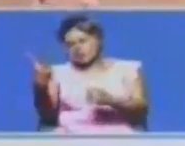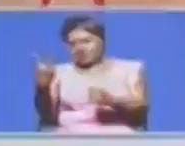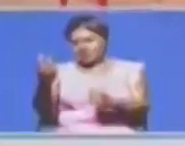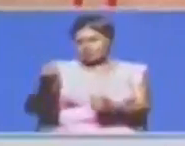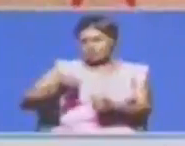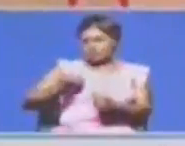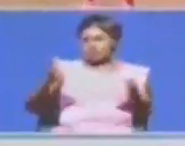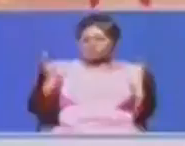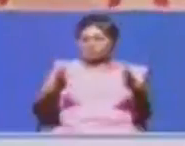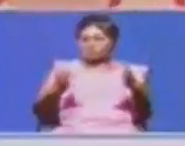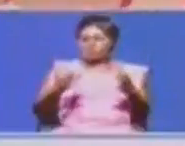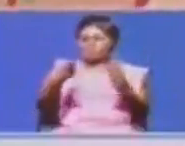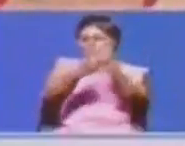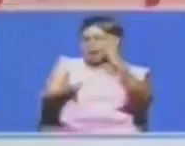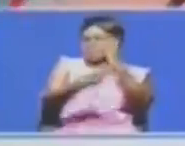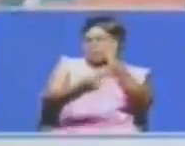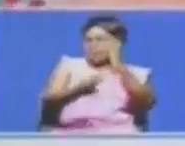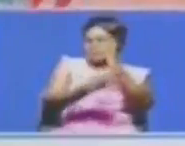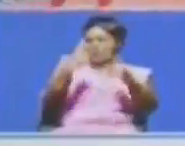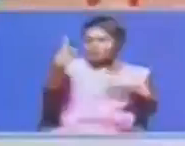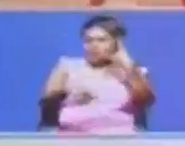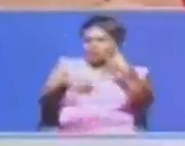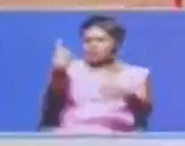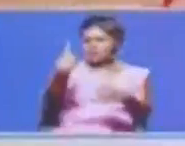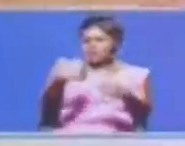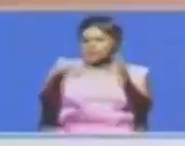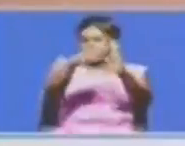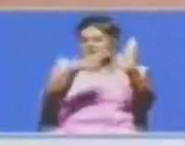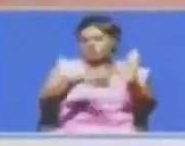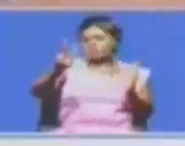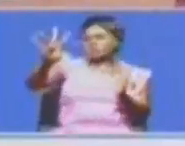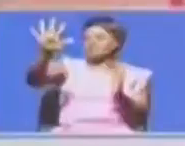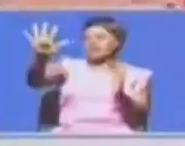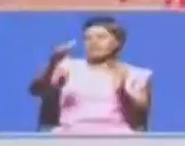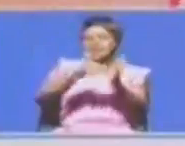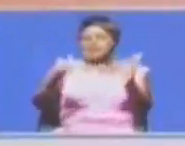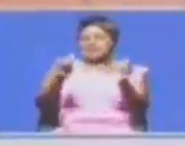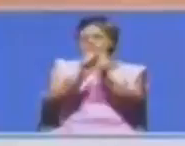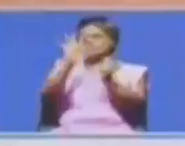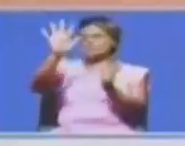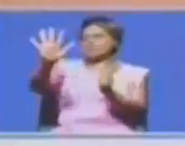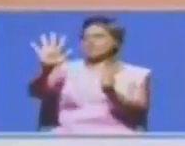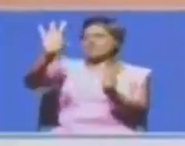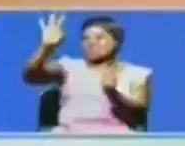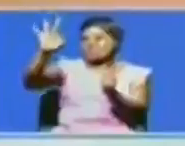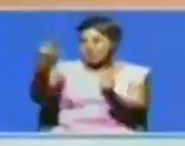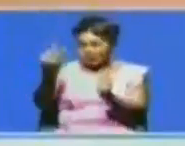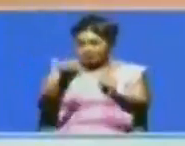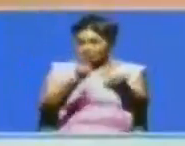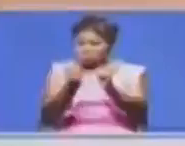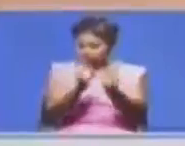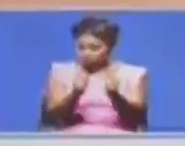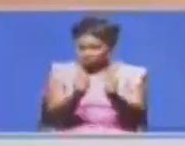Strikers waliwazidi maarifa Congo na kushinda seti hiyo kwa alama 25-15. Kwenye seti ya tatu, mabingwa hao